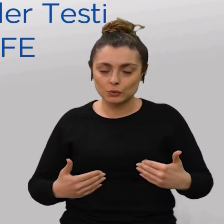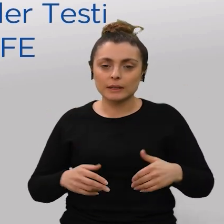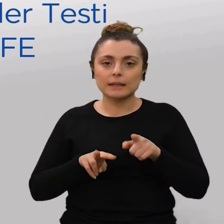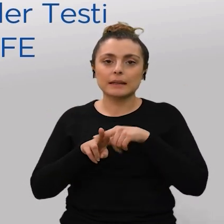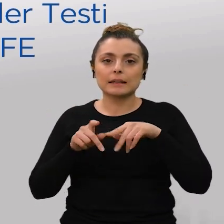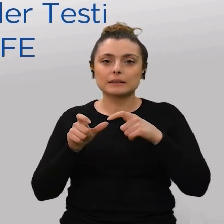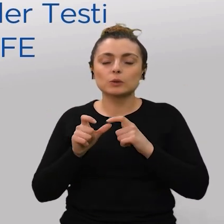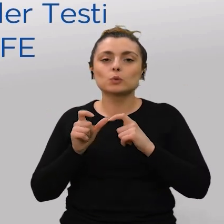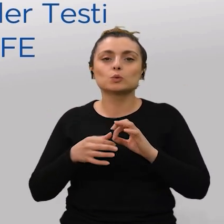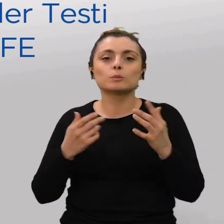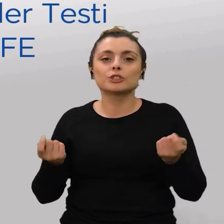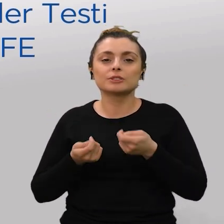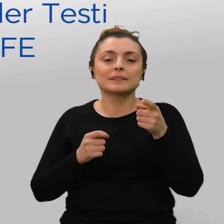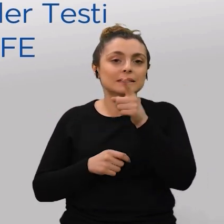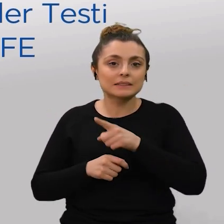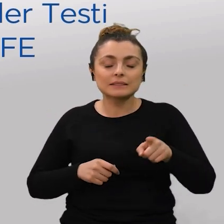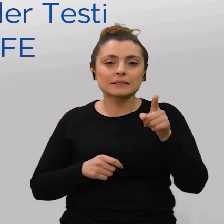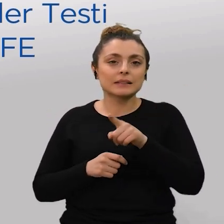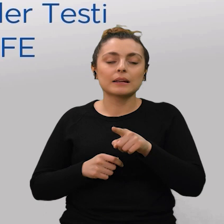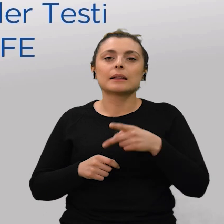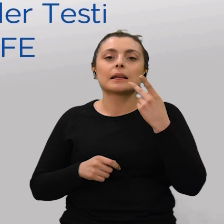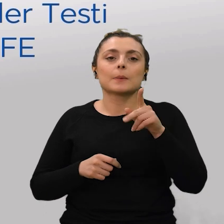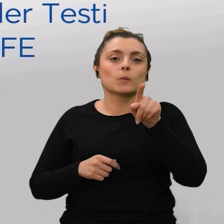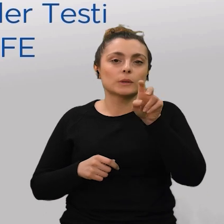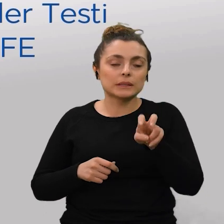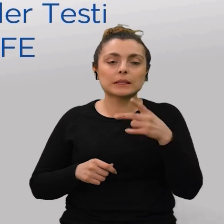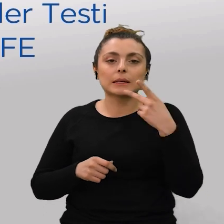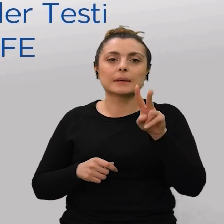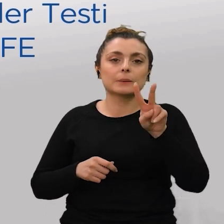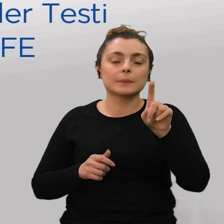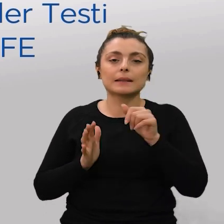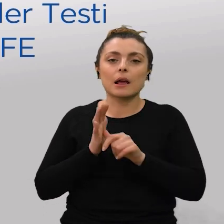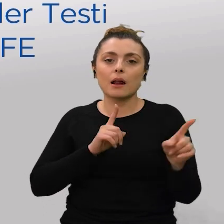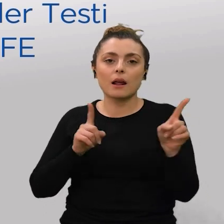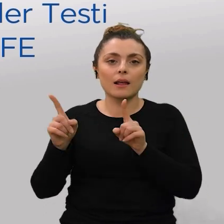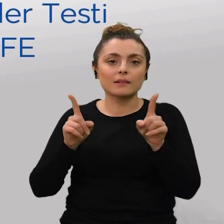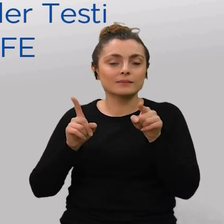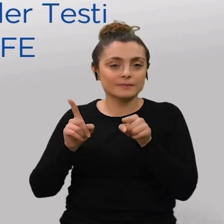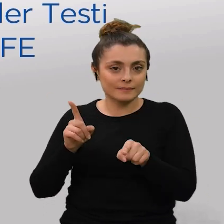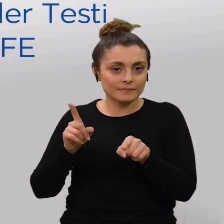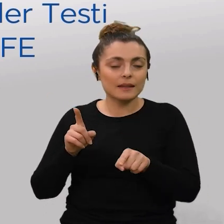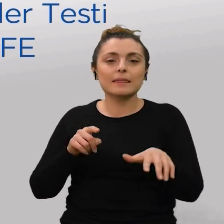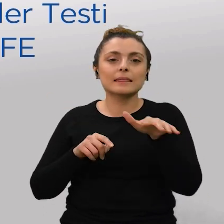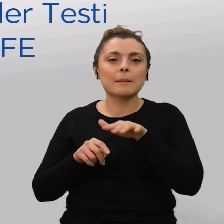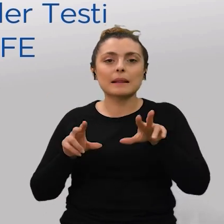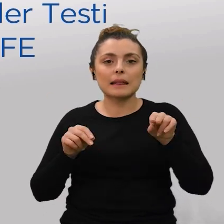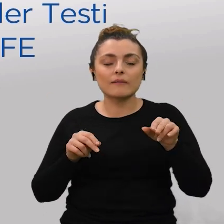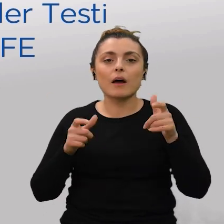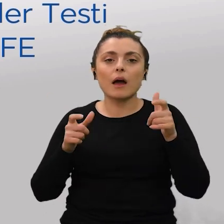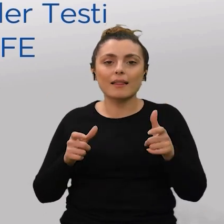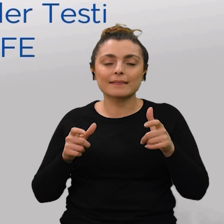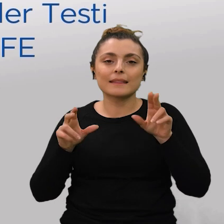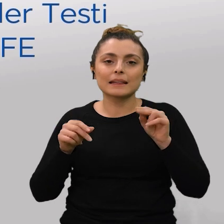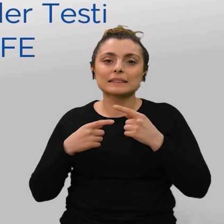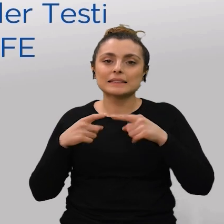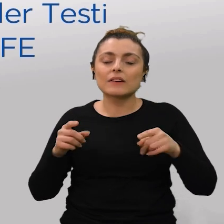YGS soru çözümleri çalışmasında sizlerle 2018-2021 tarihleri arasında temel yeterlik